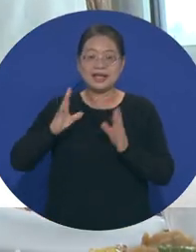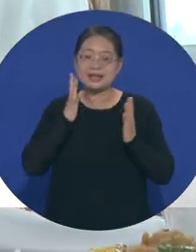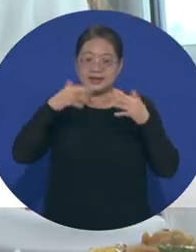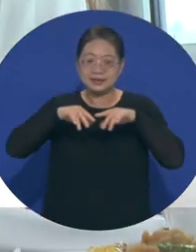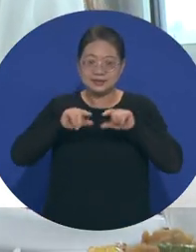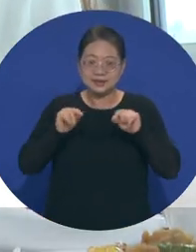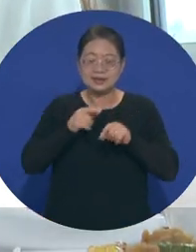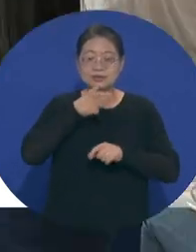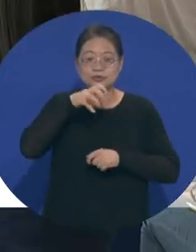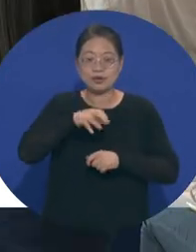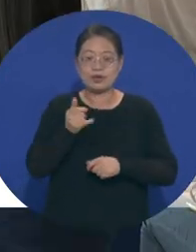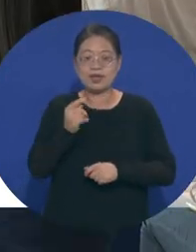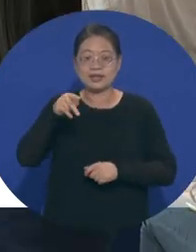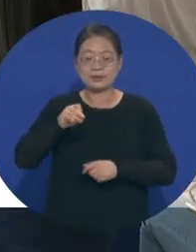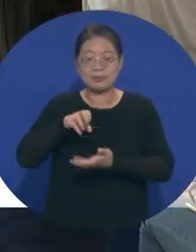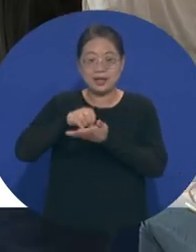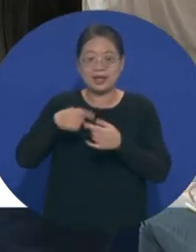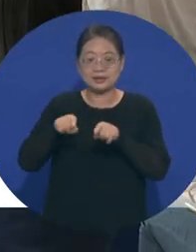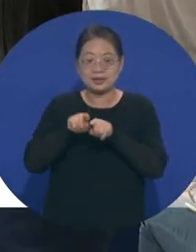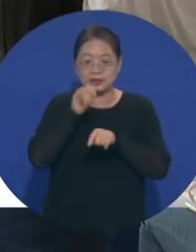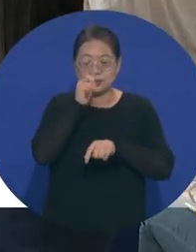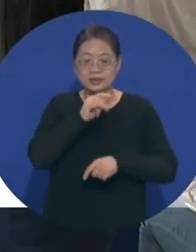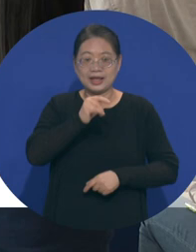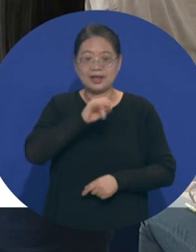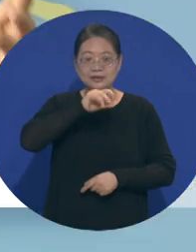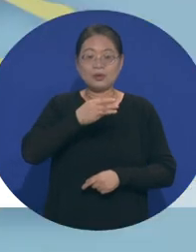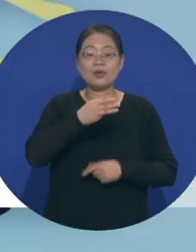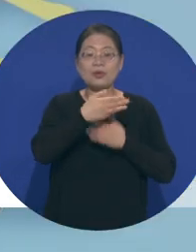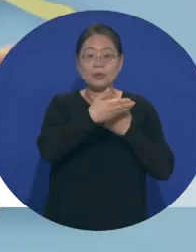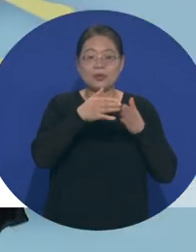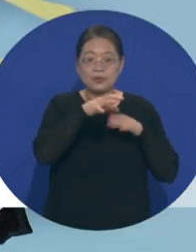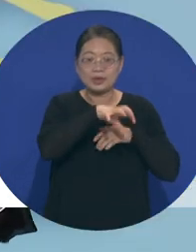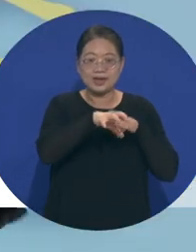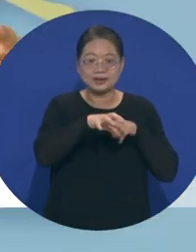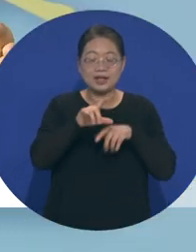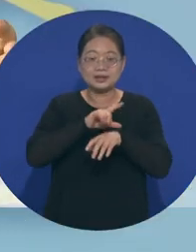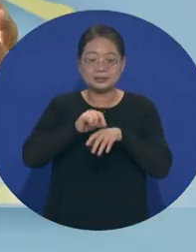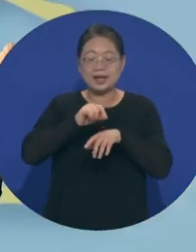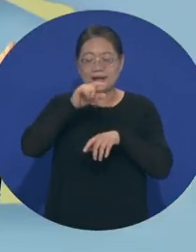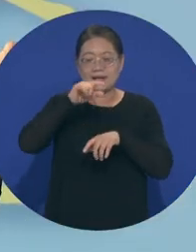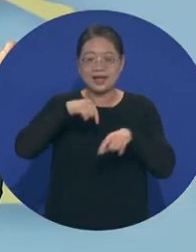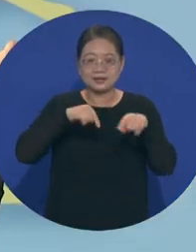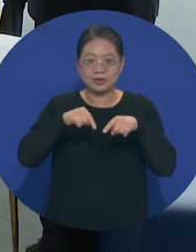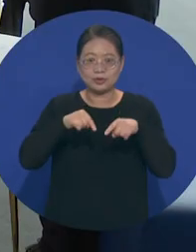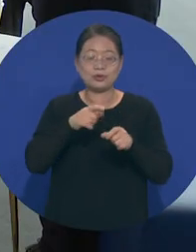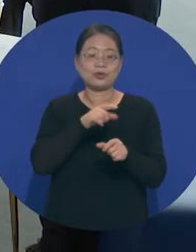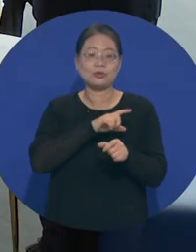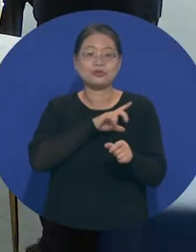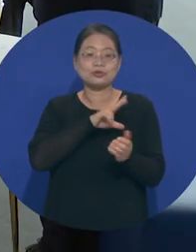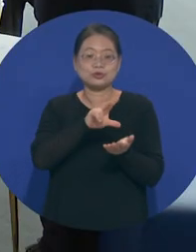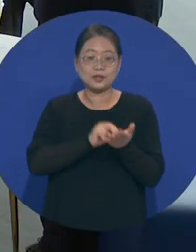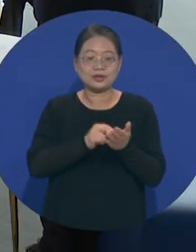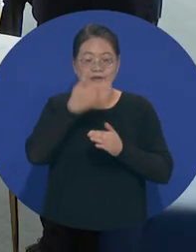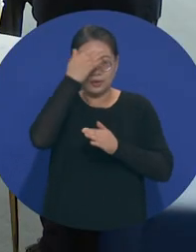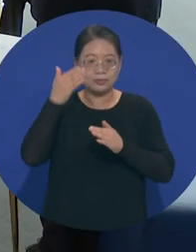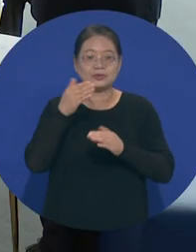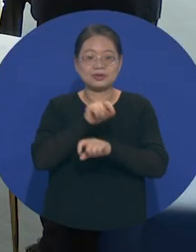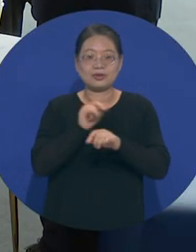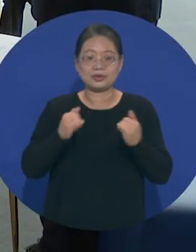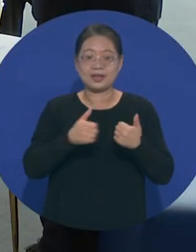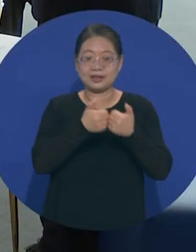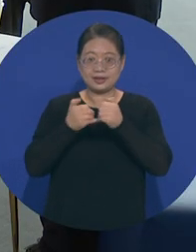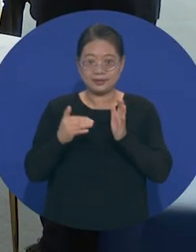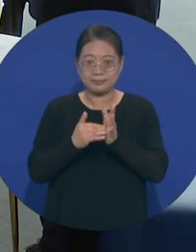찬을 함께했으며 도청 단원에서 청년 직원들과 지방행정을 주제로 타운홀 미팅도 진행했습니다